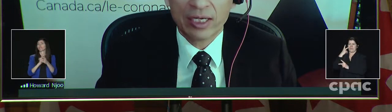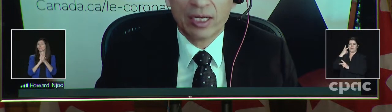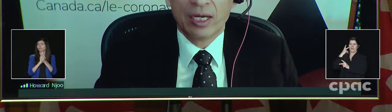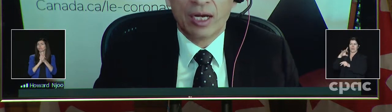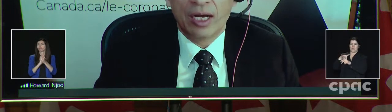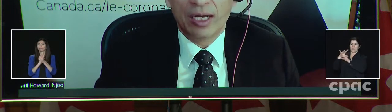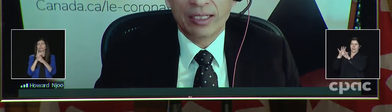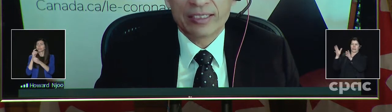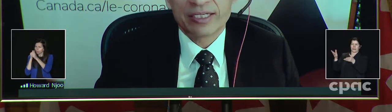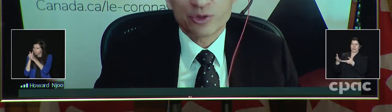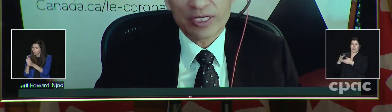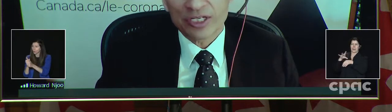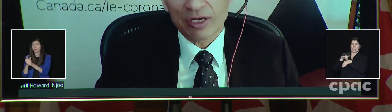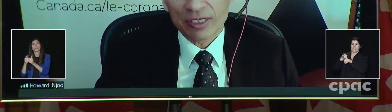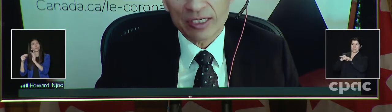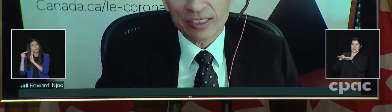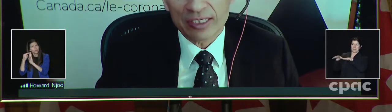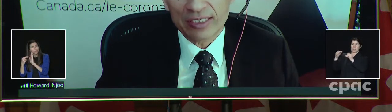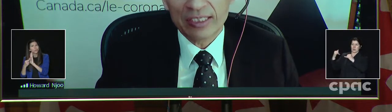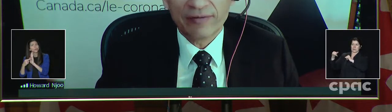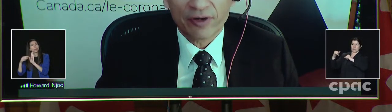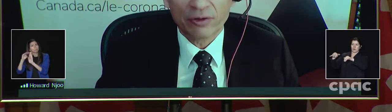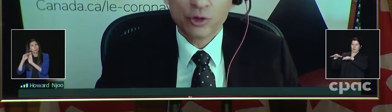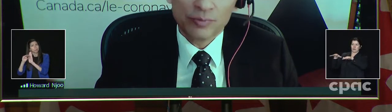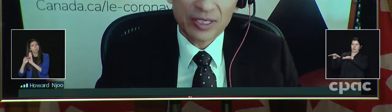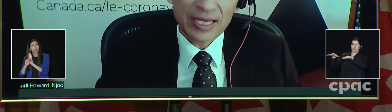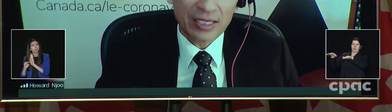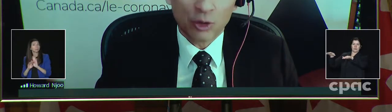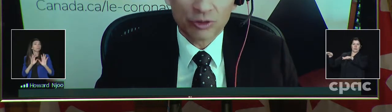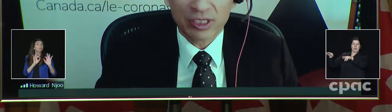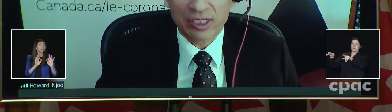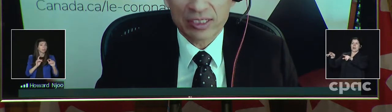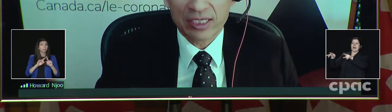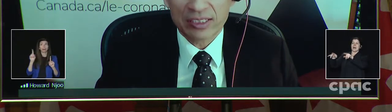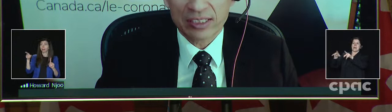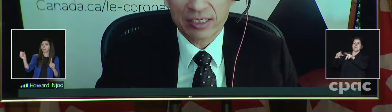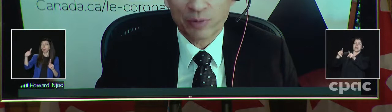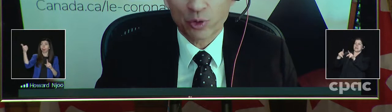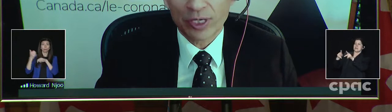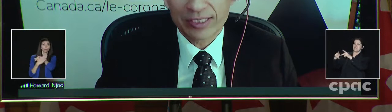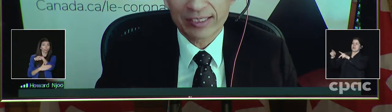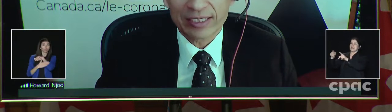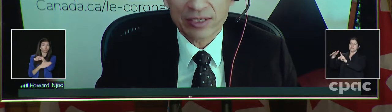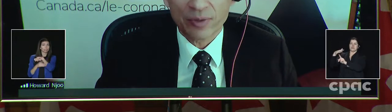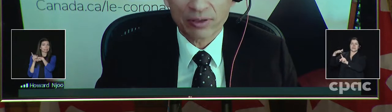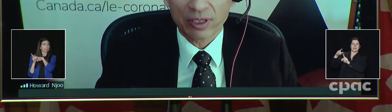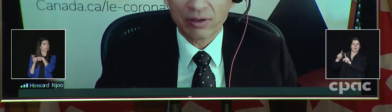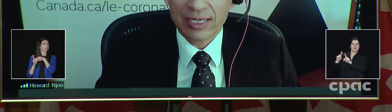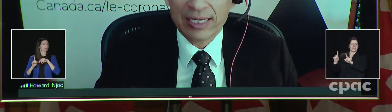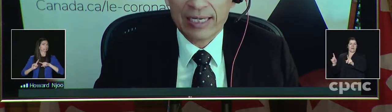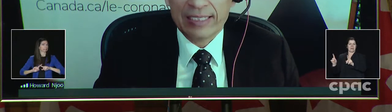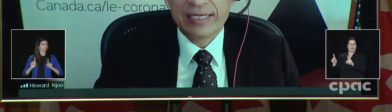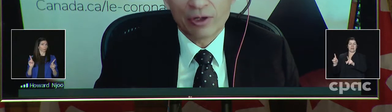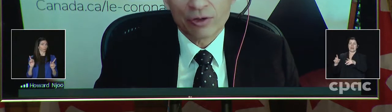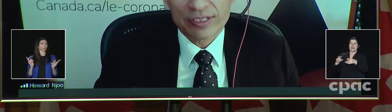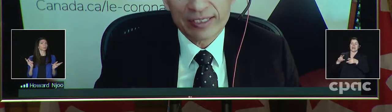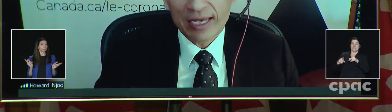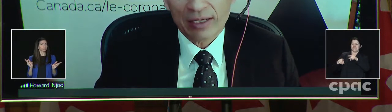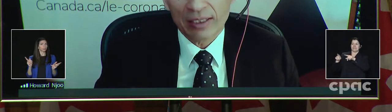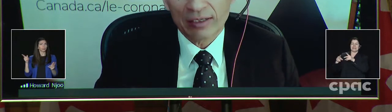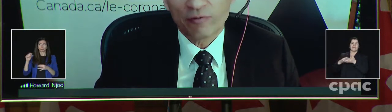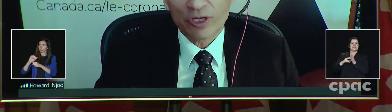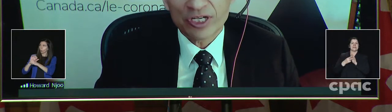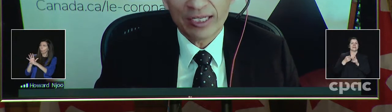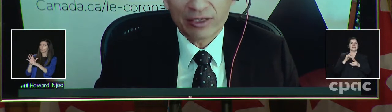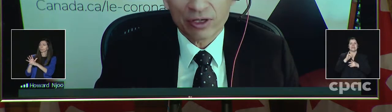et la situation, c'est différent d'un pays à l'autre. C'est pourquoi c'est très important. Si on